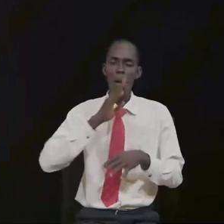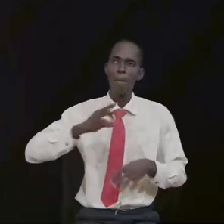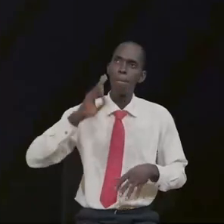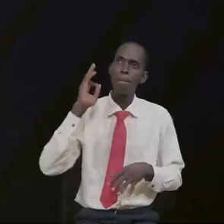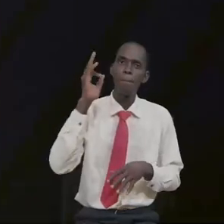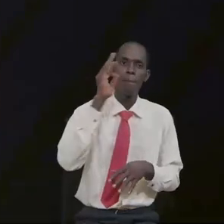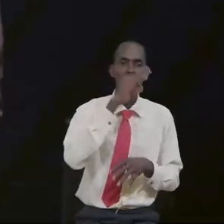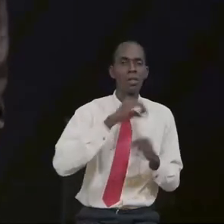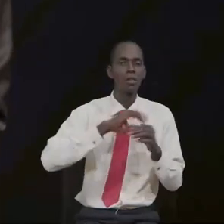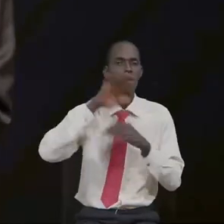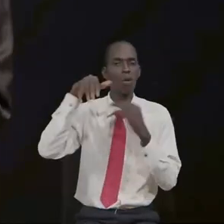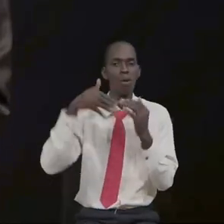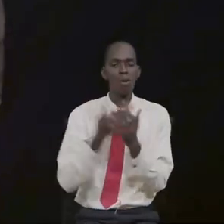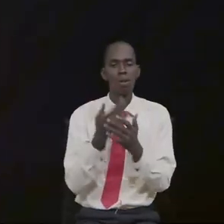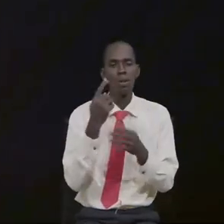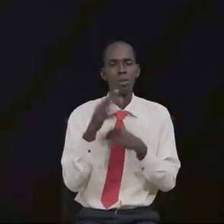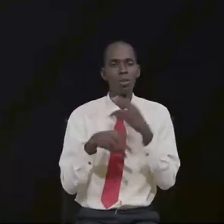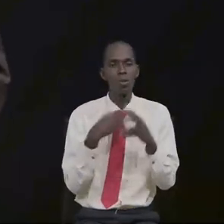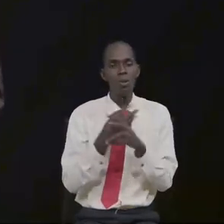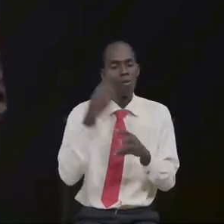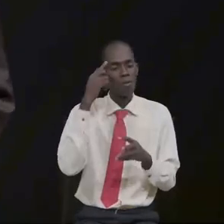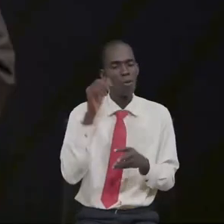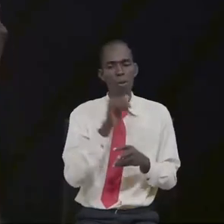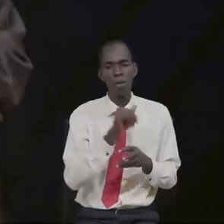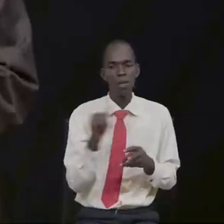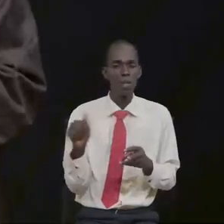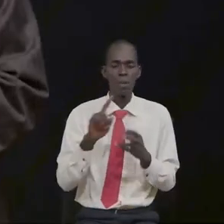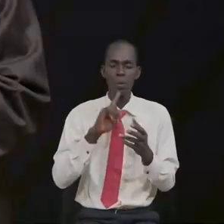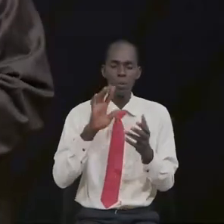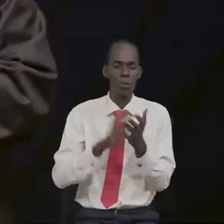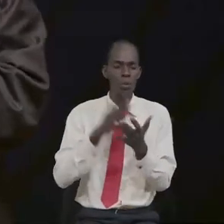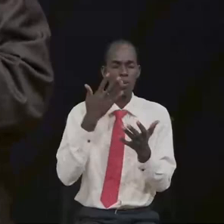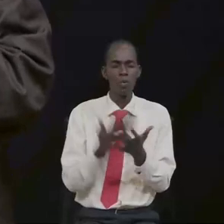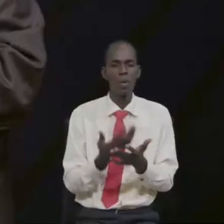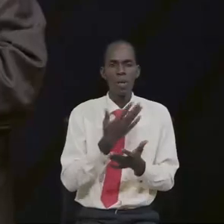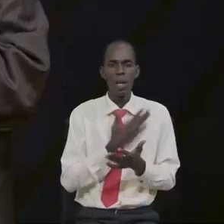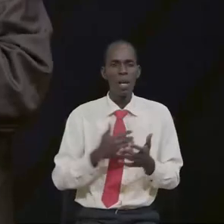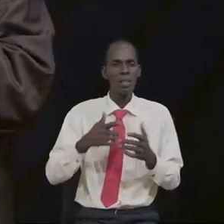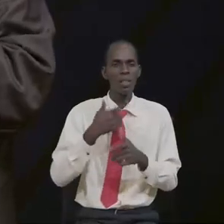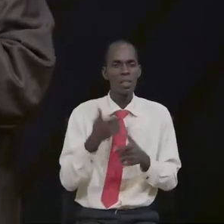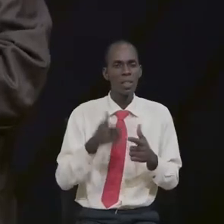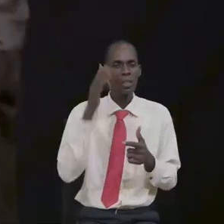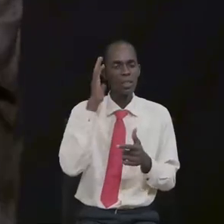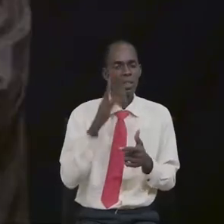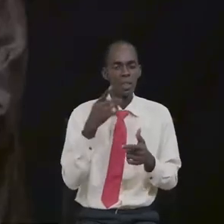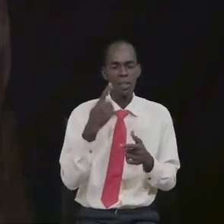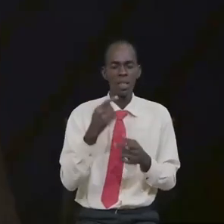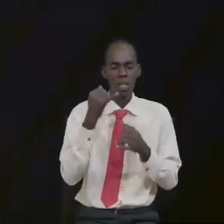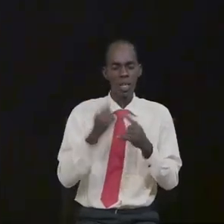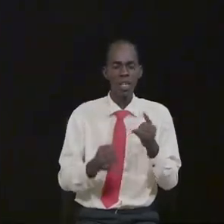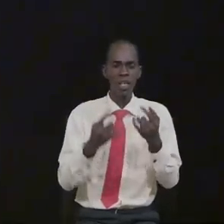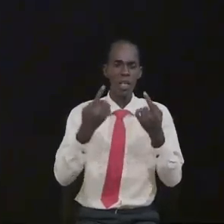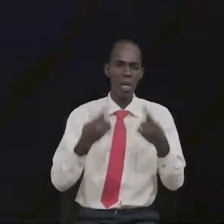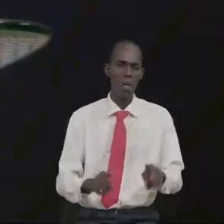Et cette bonne nouvelle du royaume sera prêchée dans le monde entier pour servir de témoignage à toutes les nations. Alors viendra